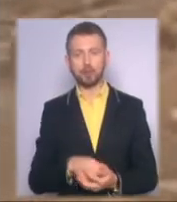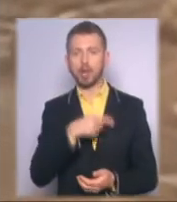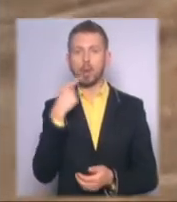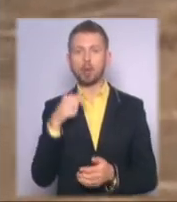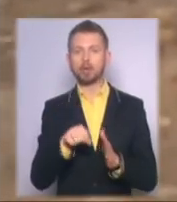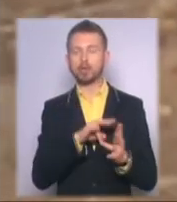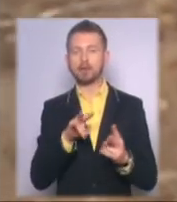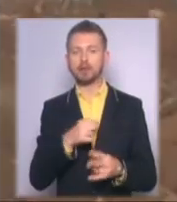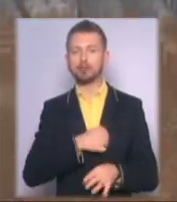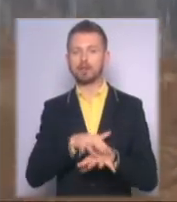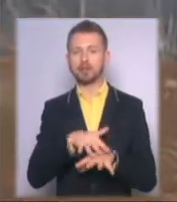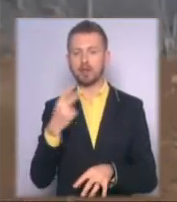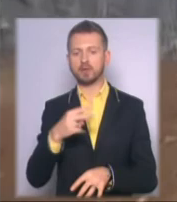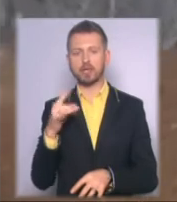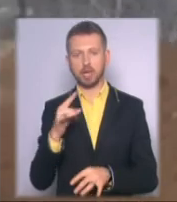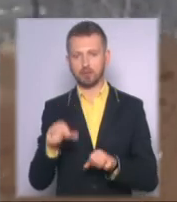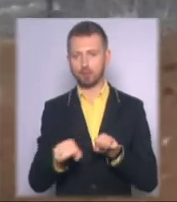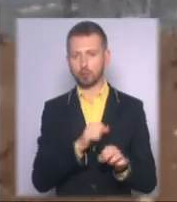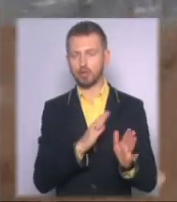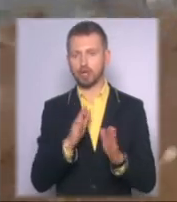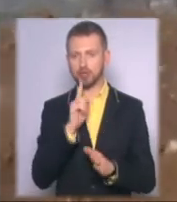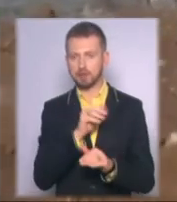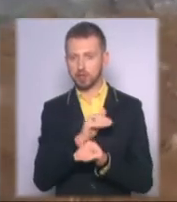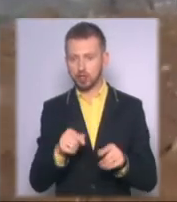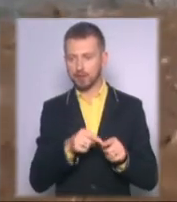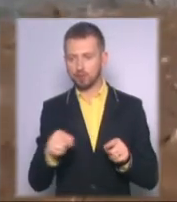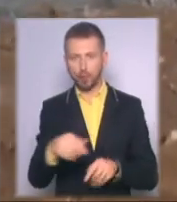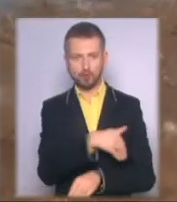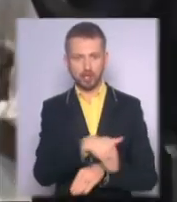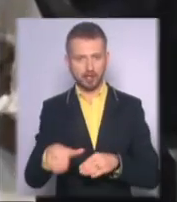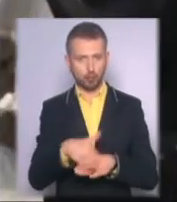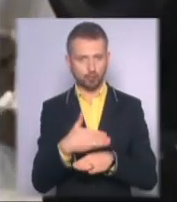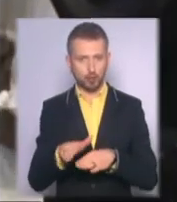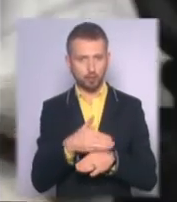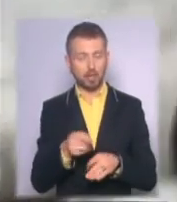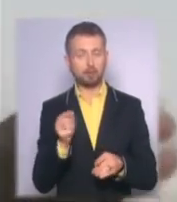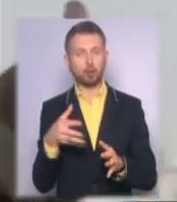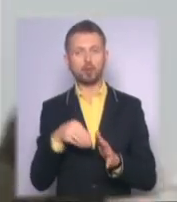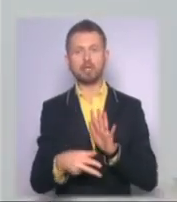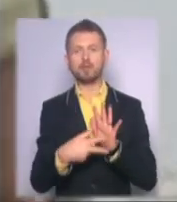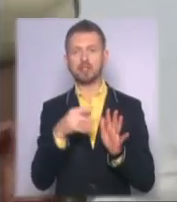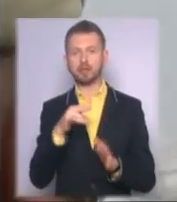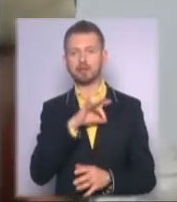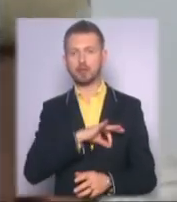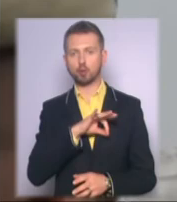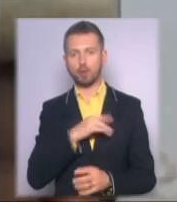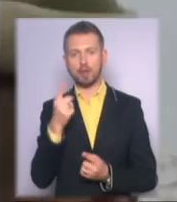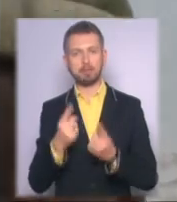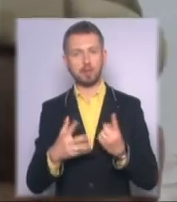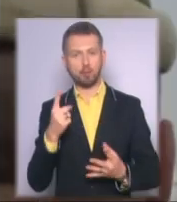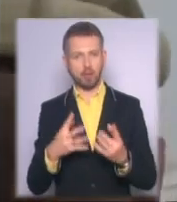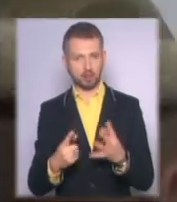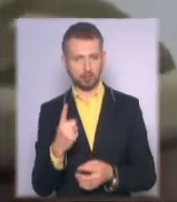Російсько-терористичні війська 20 разів порушили режим тиші вздовж лінії розмежування, у тому числі 8 разів застосовували міномети